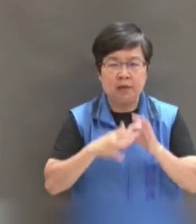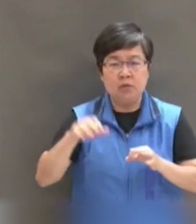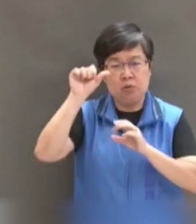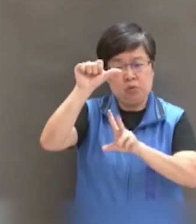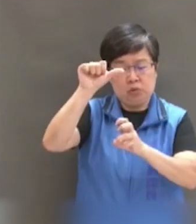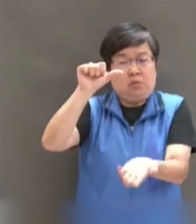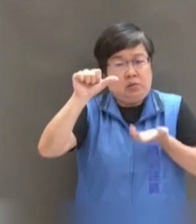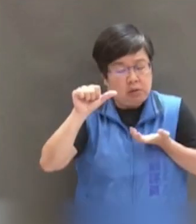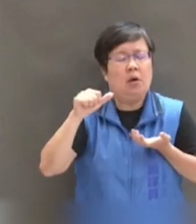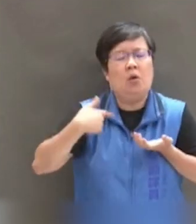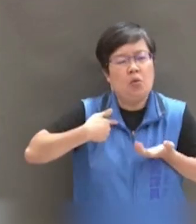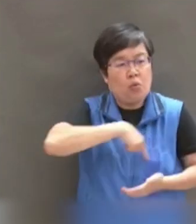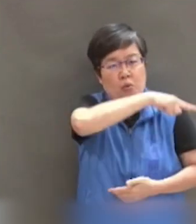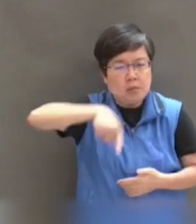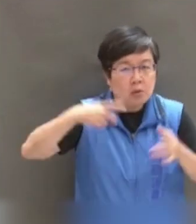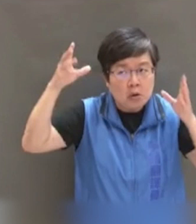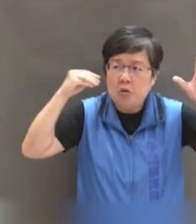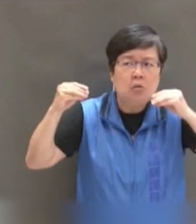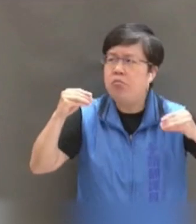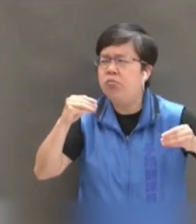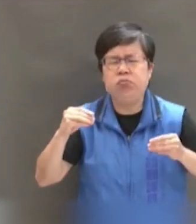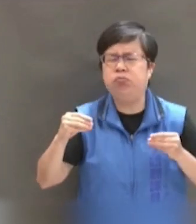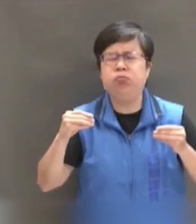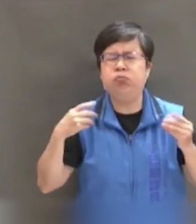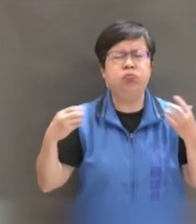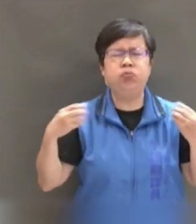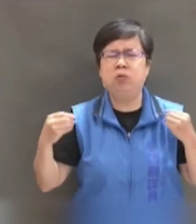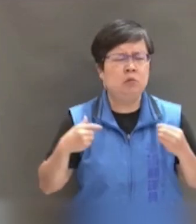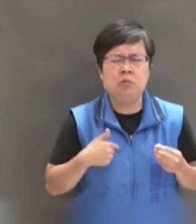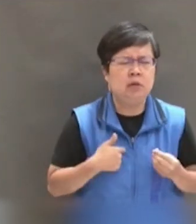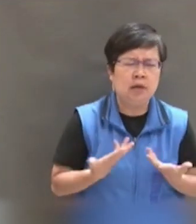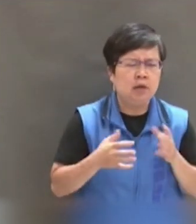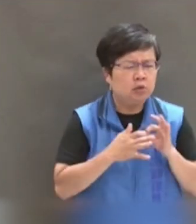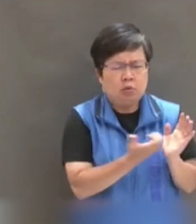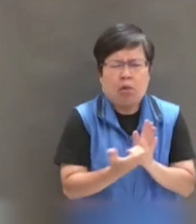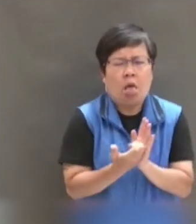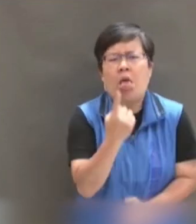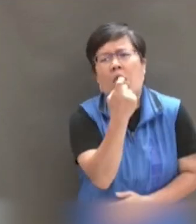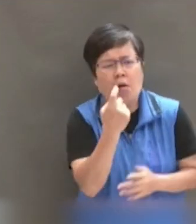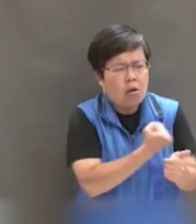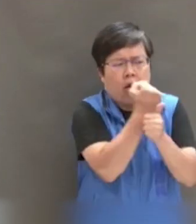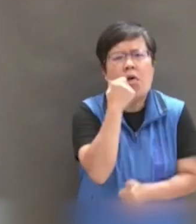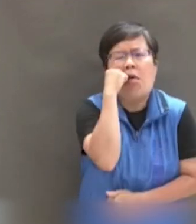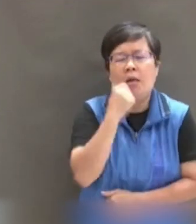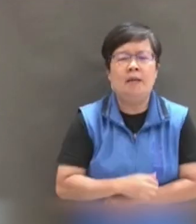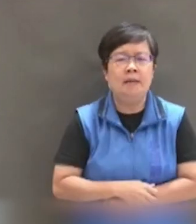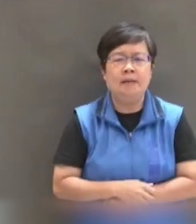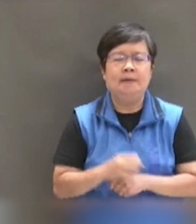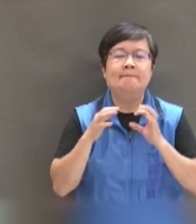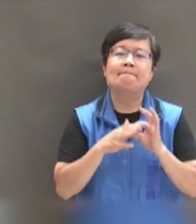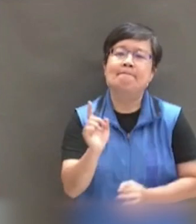前，我们所有的数据是没有办法精准的做好准备，也没有办法做好掌控。这就是我